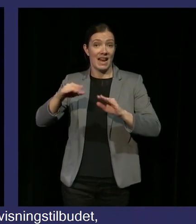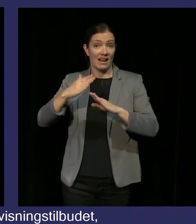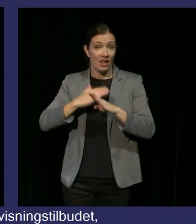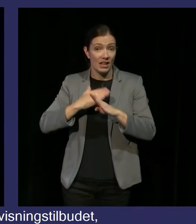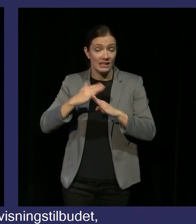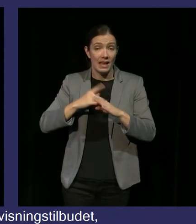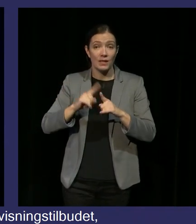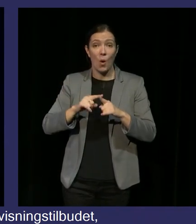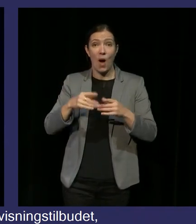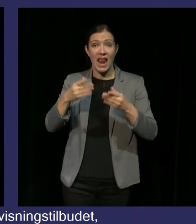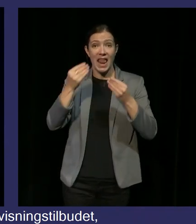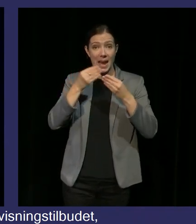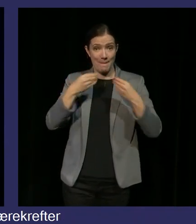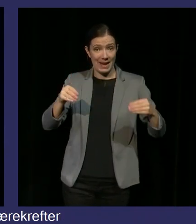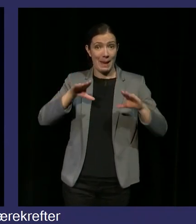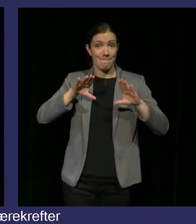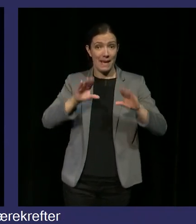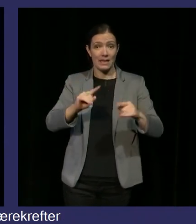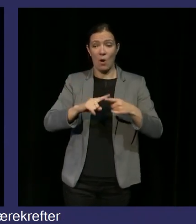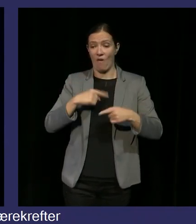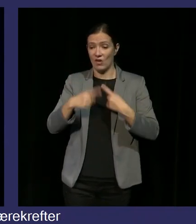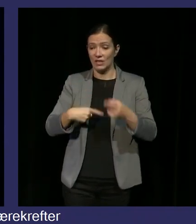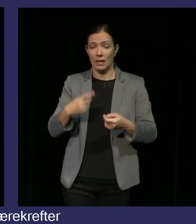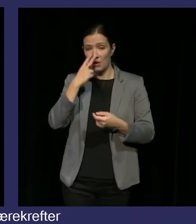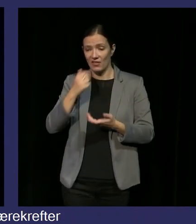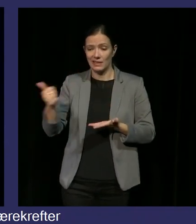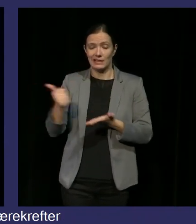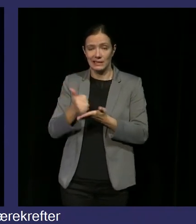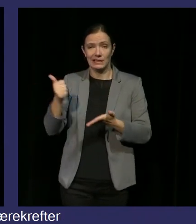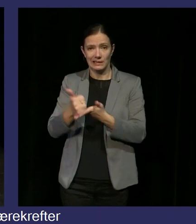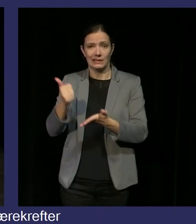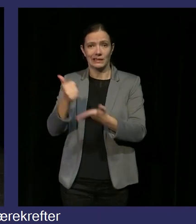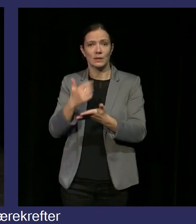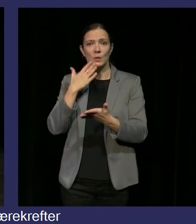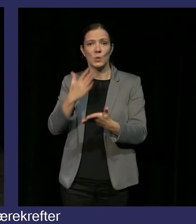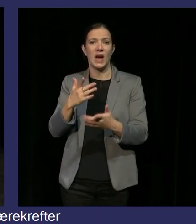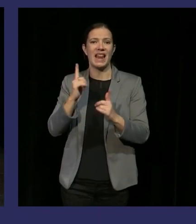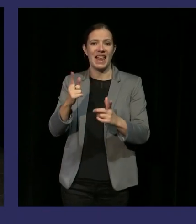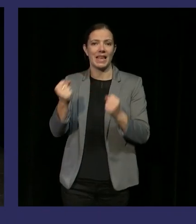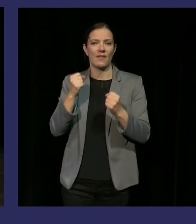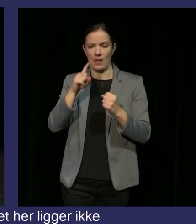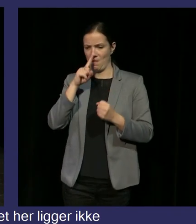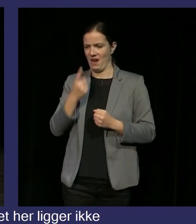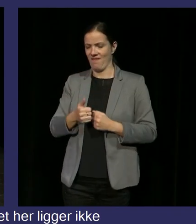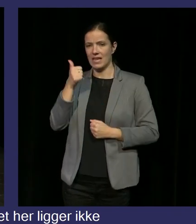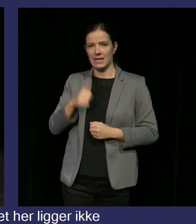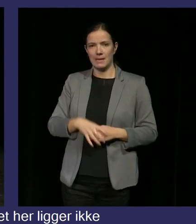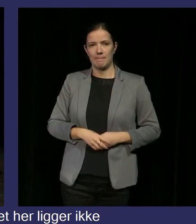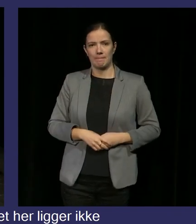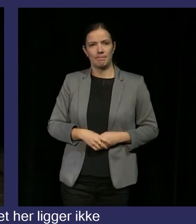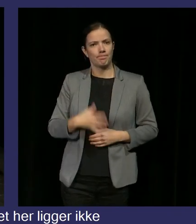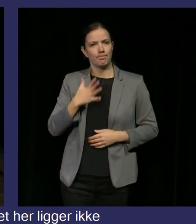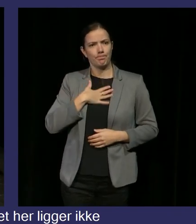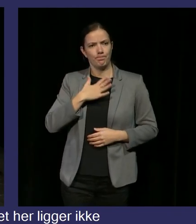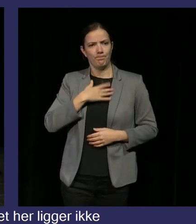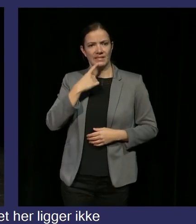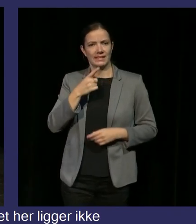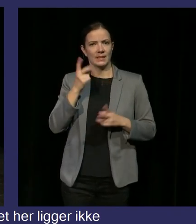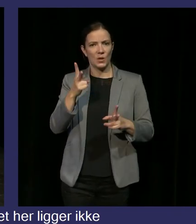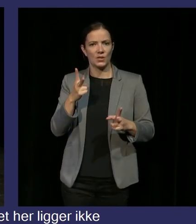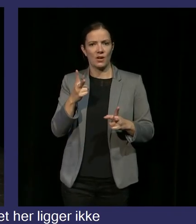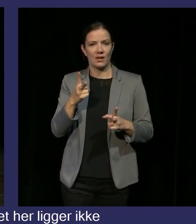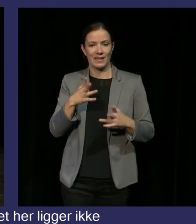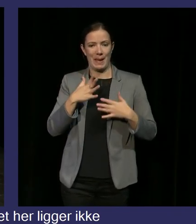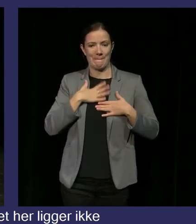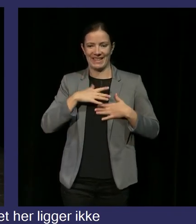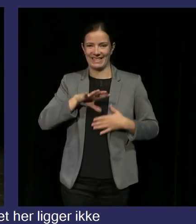av læremidler og fortsette arbeid med å sikre rekruttering av gode nok lærerkrefter, tror jeg noe av det viktigste vi gjør. Og så har jeg også lyst til å trekke frem, det her ligger jo ikke innenfor